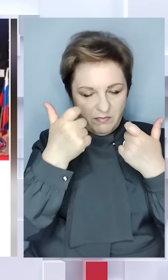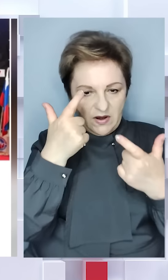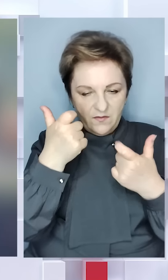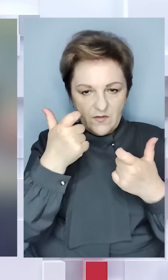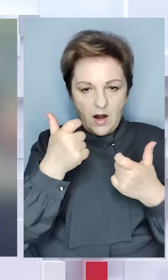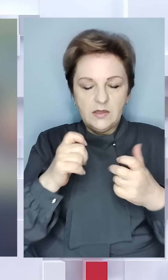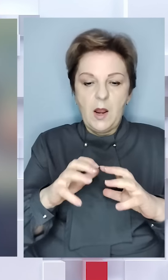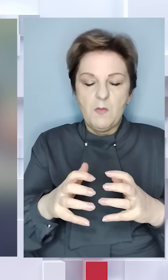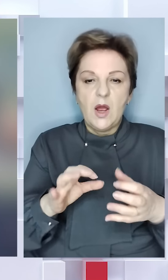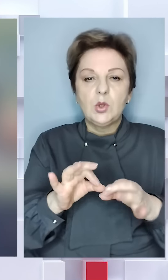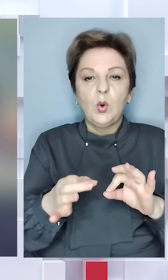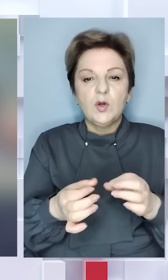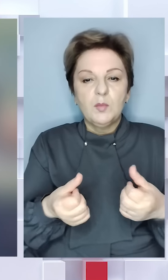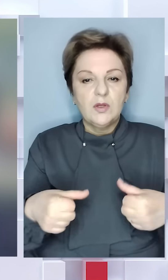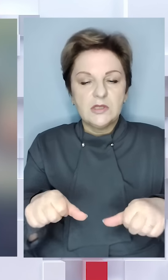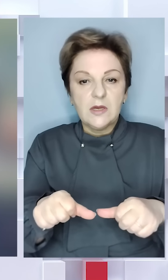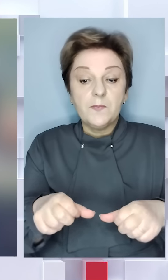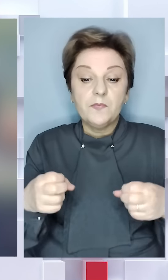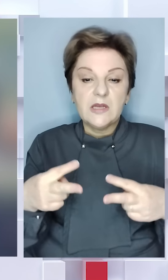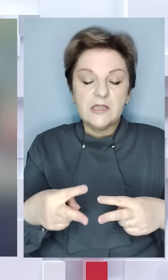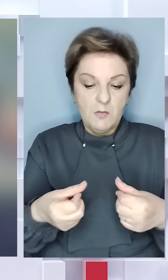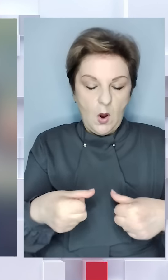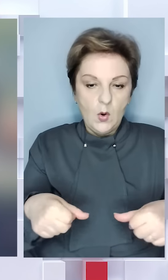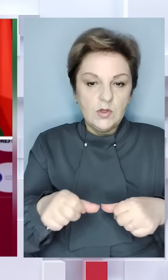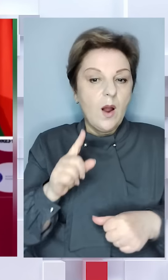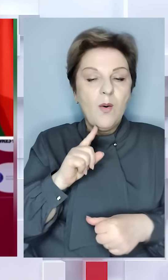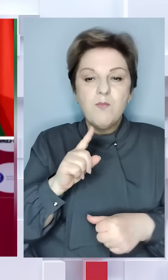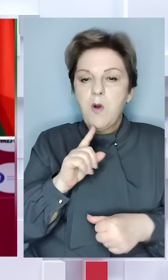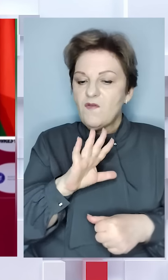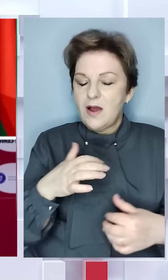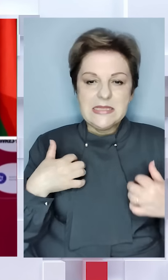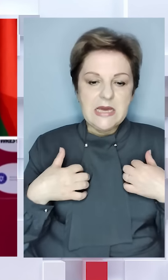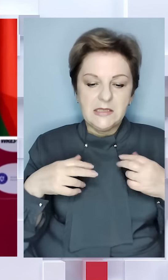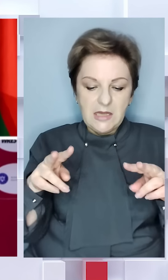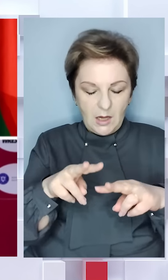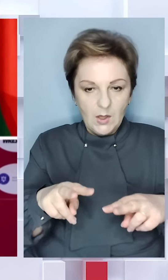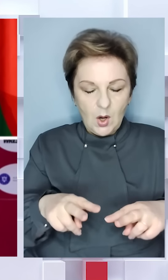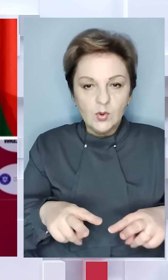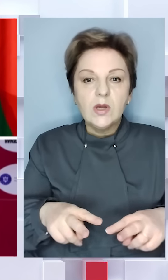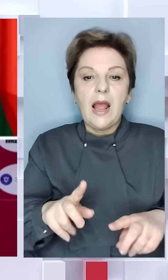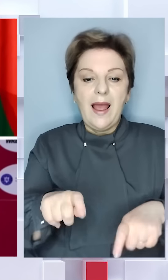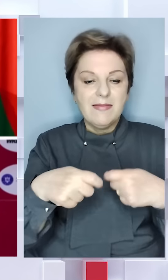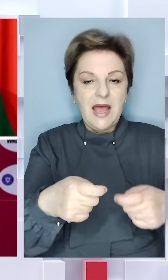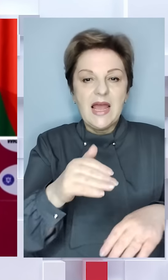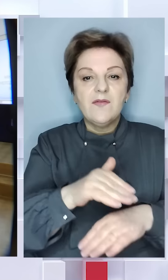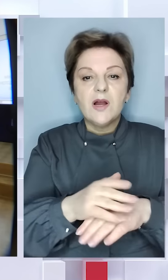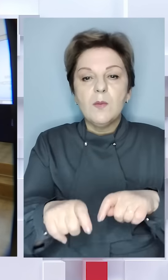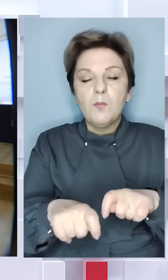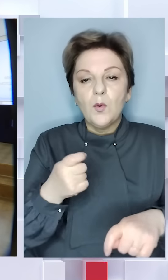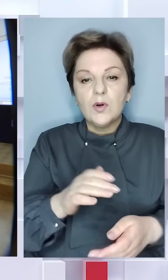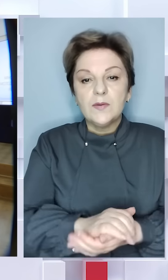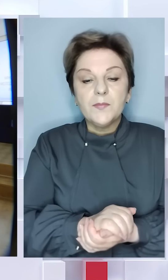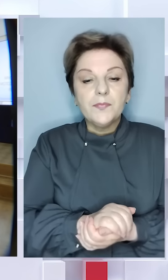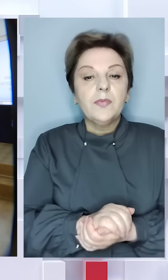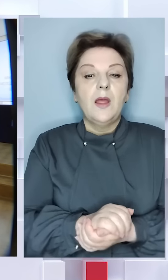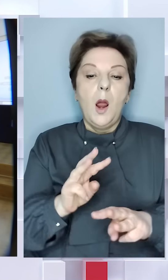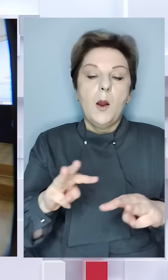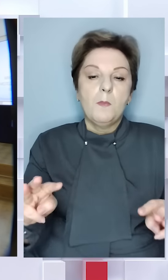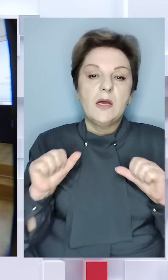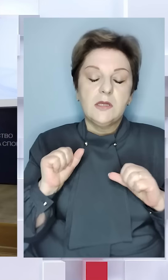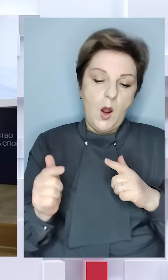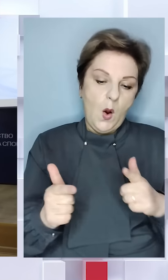інформацію до Міжнародного олімпійського комітету. Спеціальна комісія поки не поспішає розглядати надані факти порушень. У